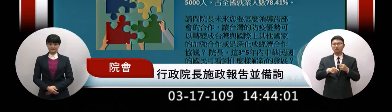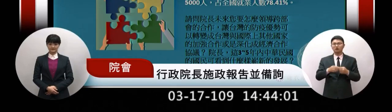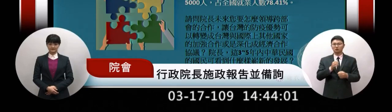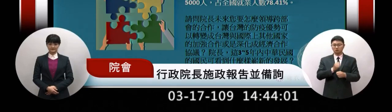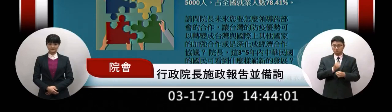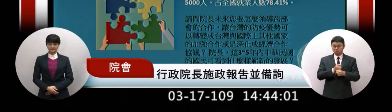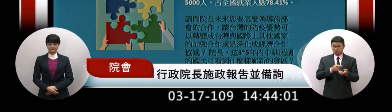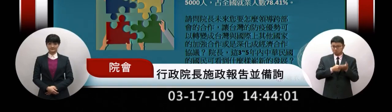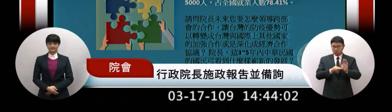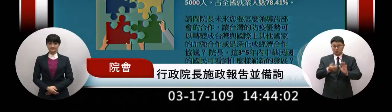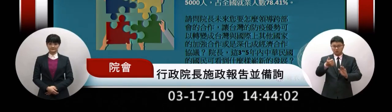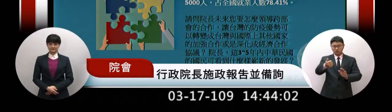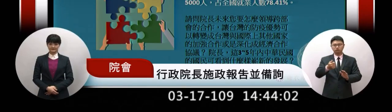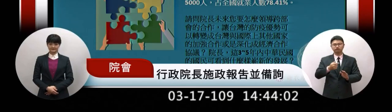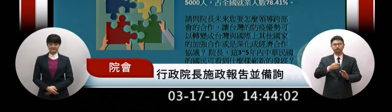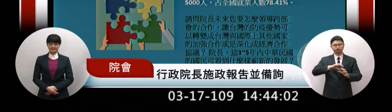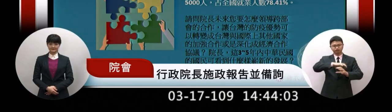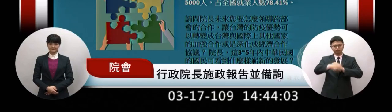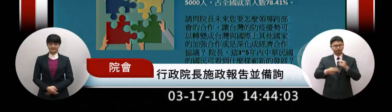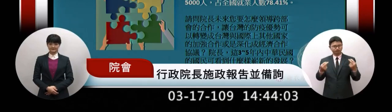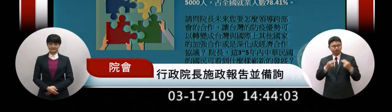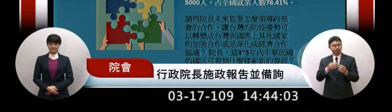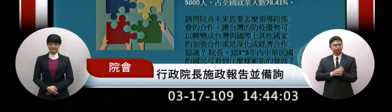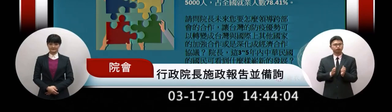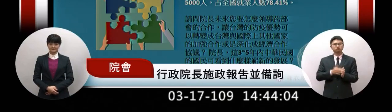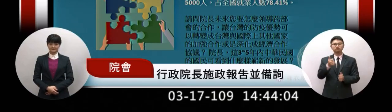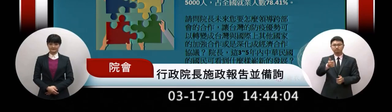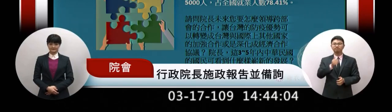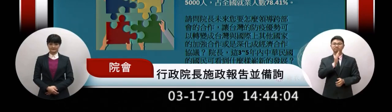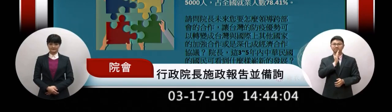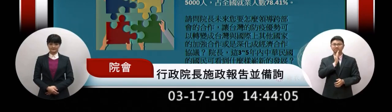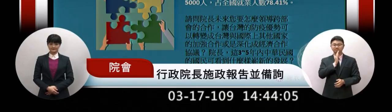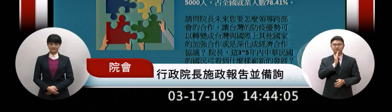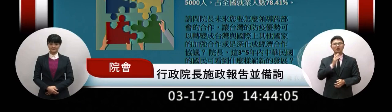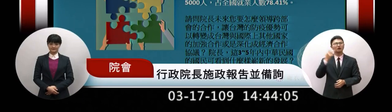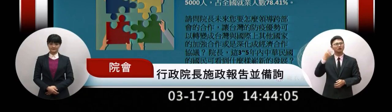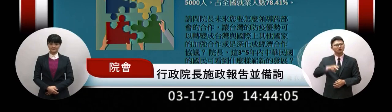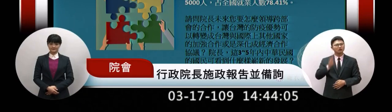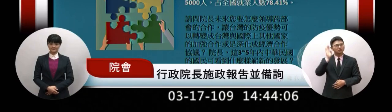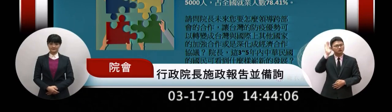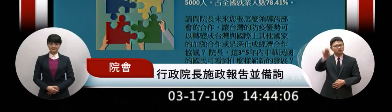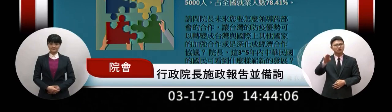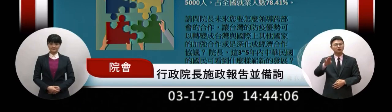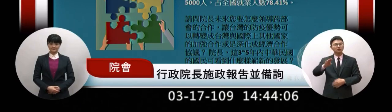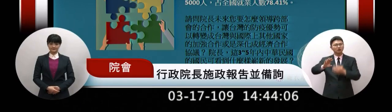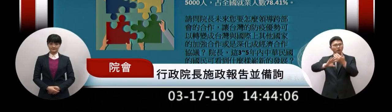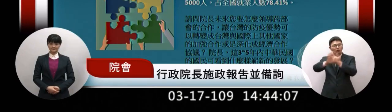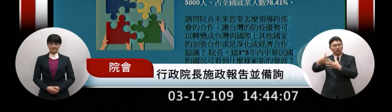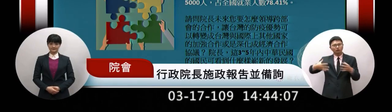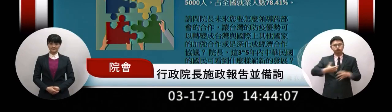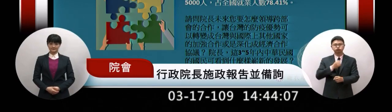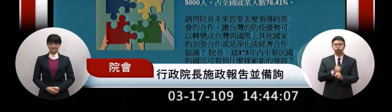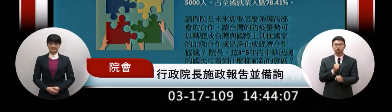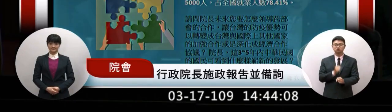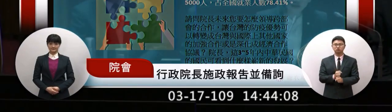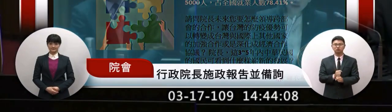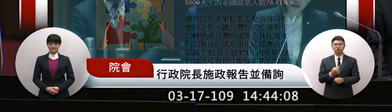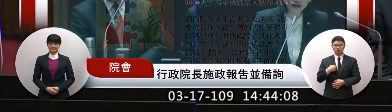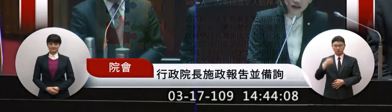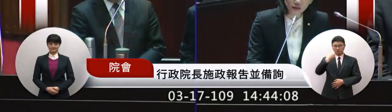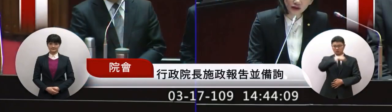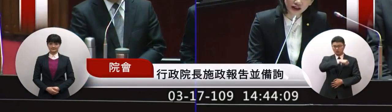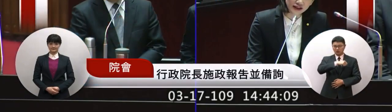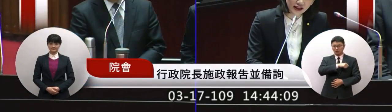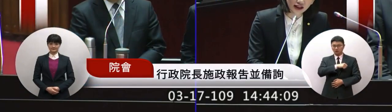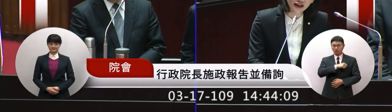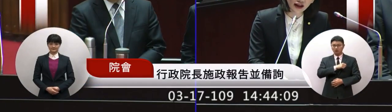大家都是有目共睹哦。可是哦，在未来国际合作上，我们台湾的国家队